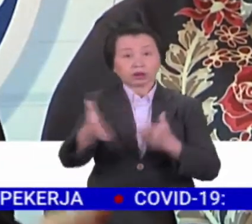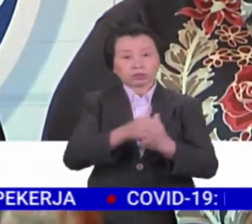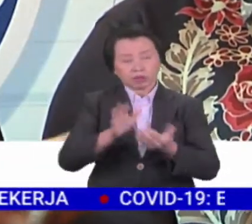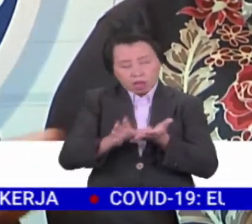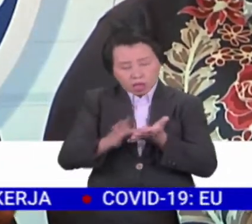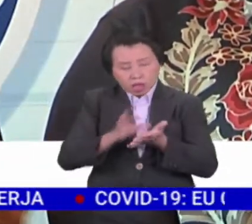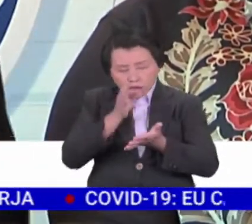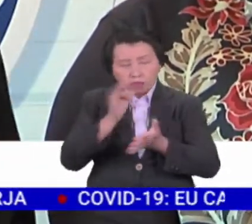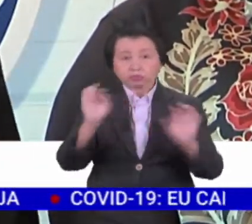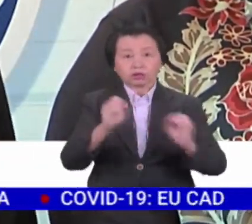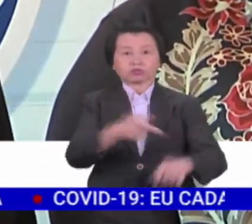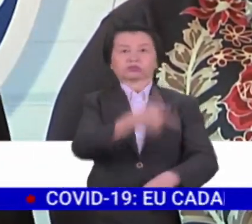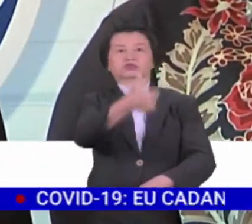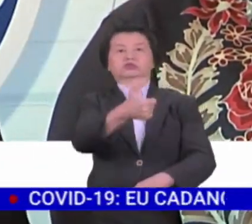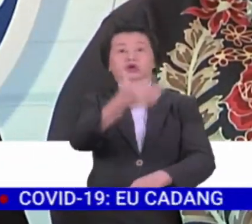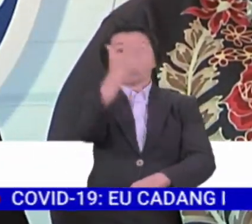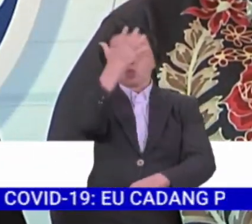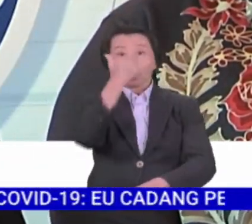karena apa